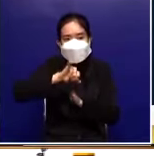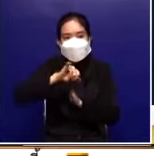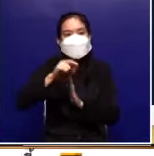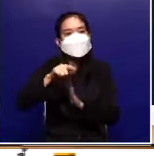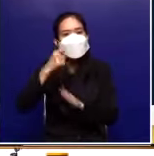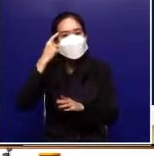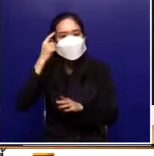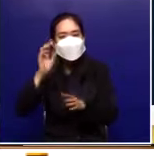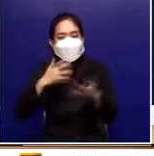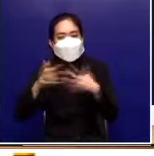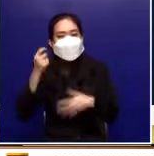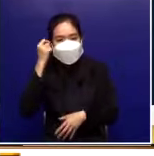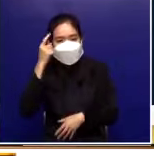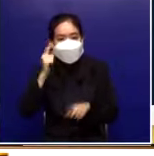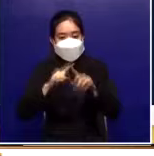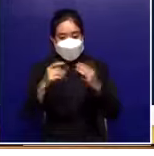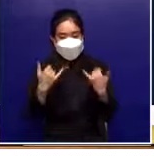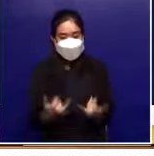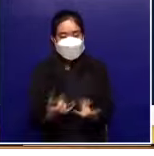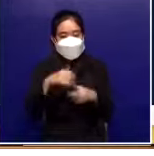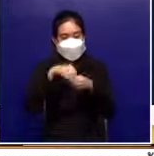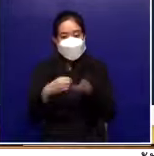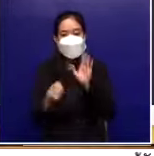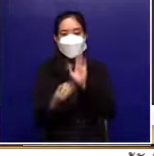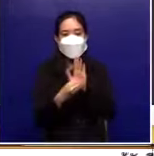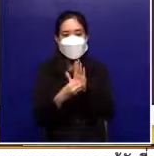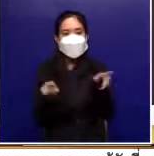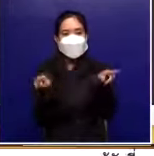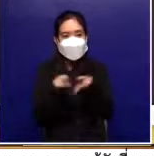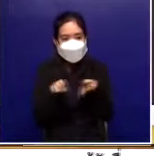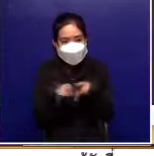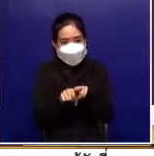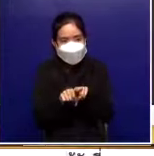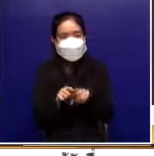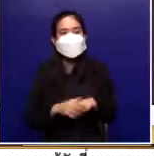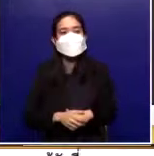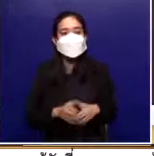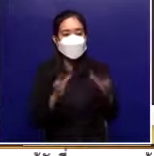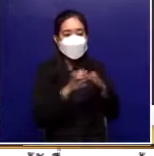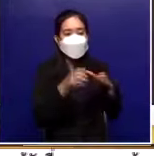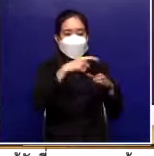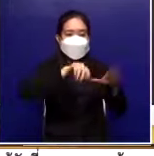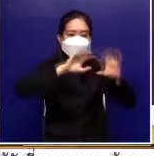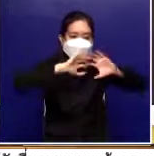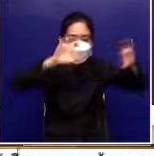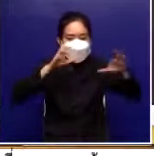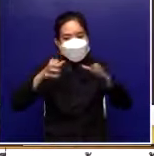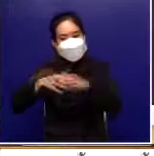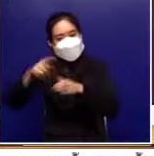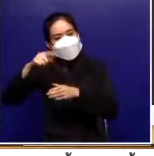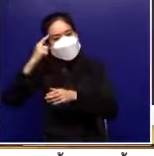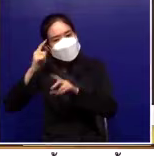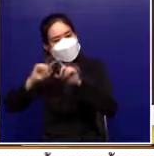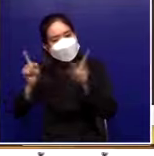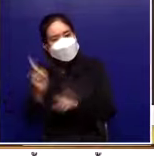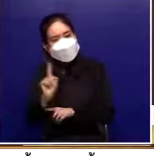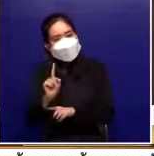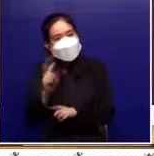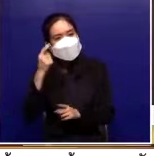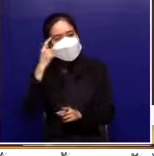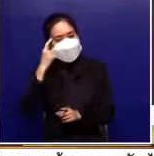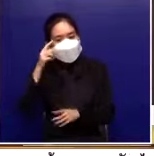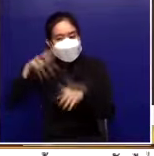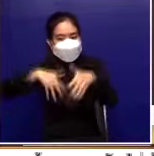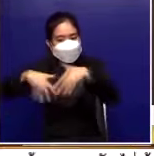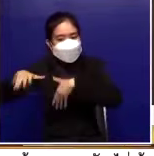เนี่ยพี่น้องประชาชนและพรรคฝ่ายค้านเขาจะไว้ใจได้อย่างไรล่ะครับว่างบประมาณรายจ่ายประจำปีที่ท่านทำ